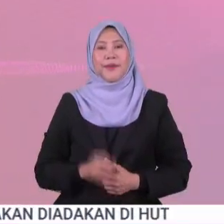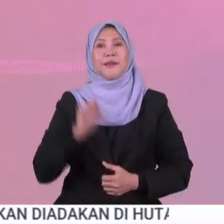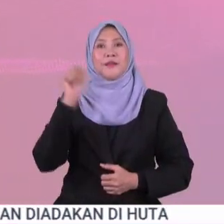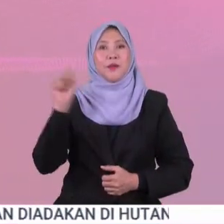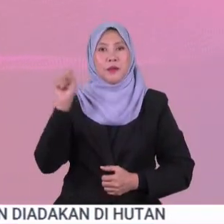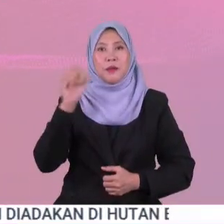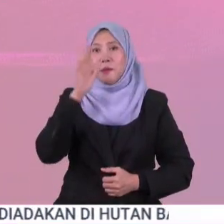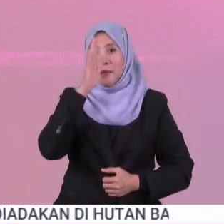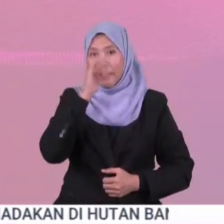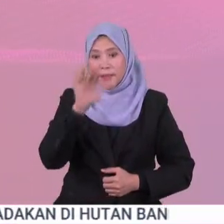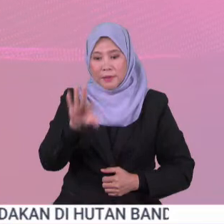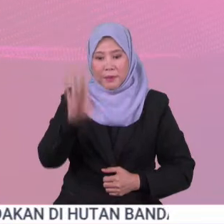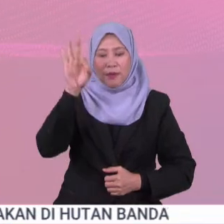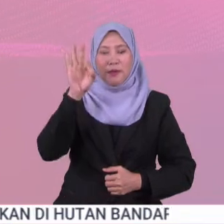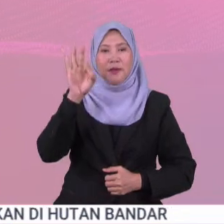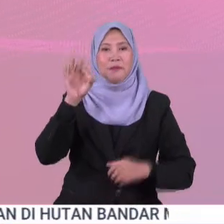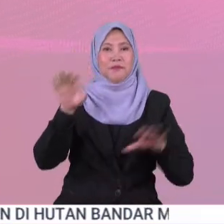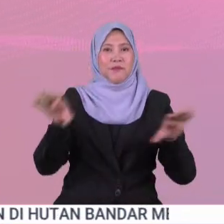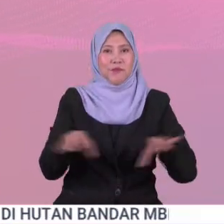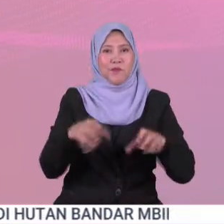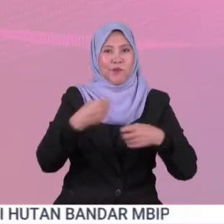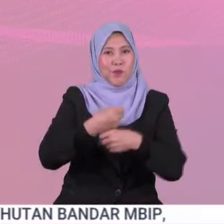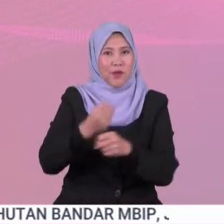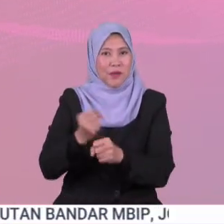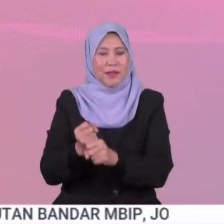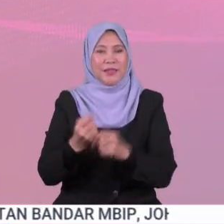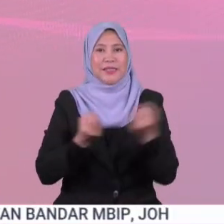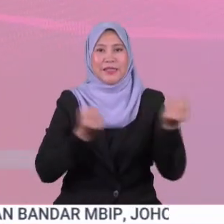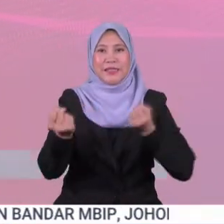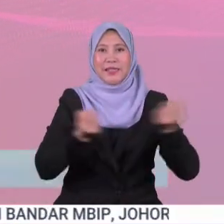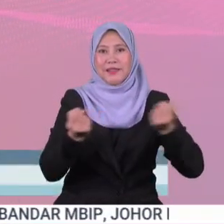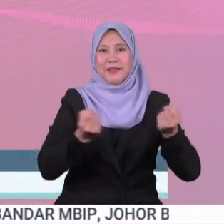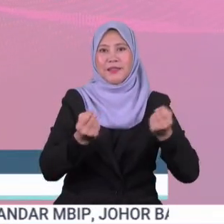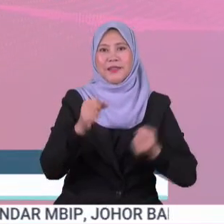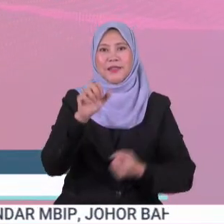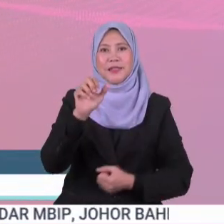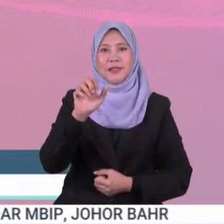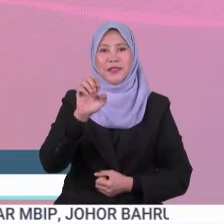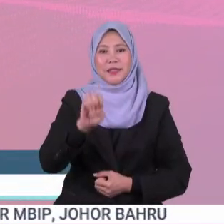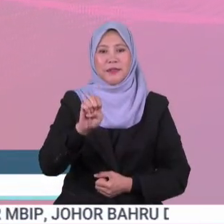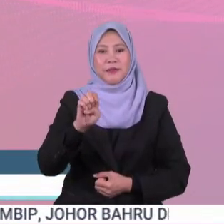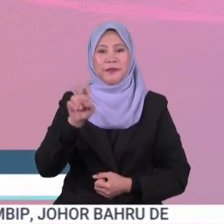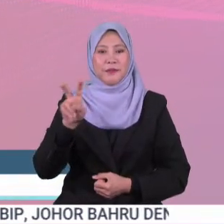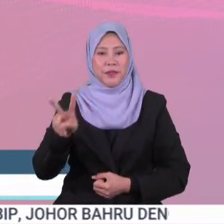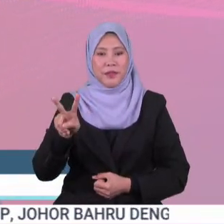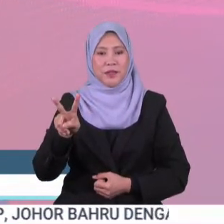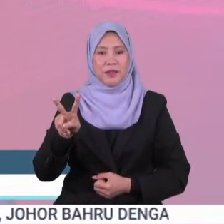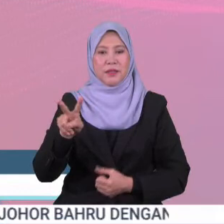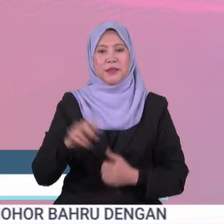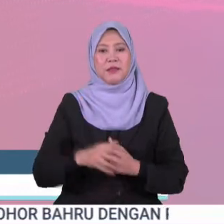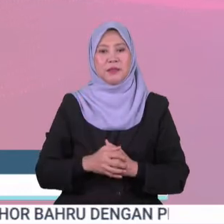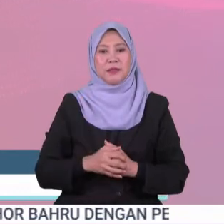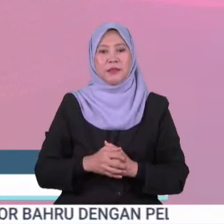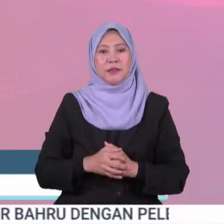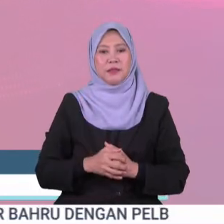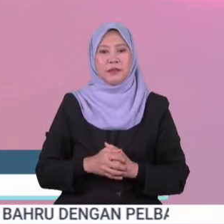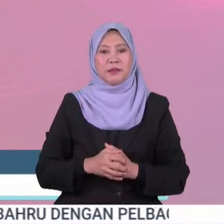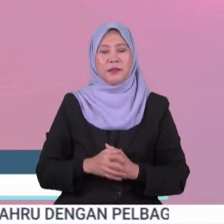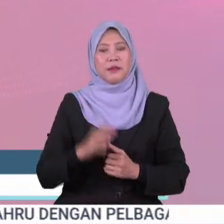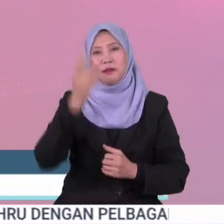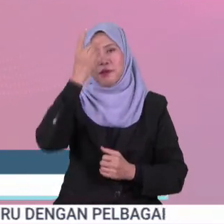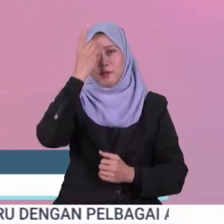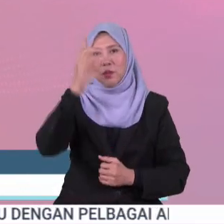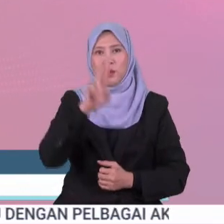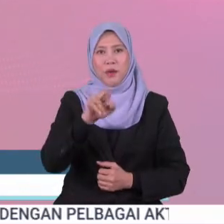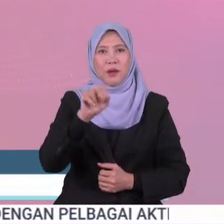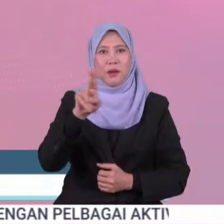Saudara, Melaka dipilih sebagai hub pembuatan bagi kenderaan cekap tenaga EEV dan kenderaan elektrik EV. Ketua Menteri Datuk Seri